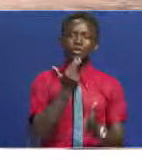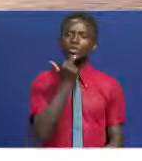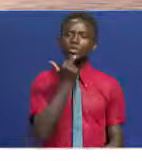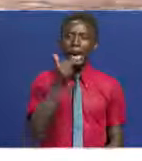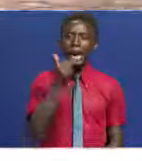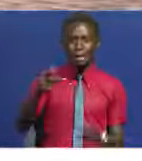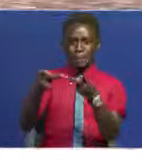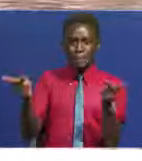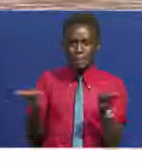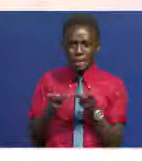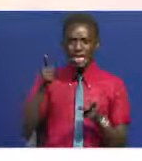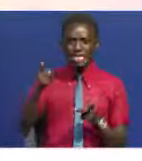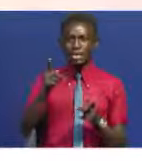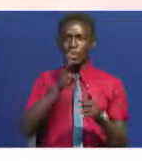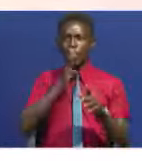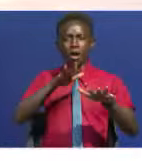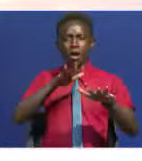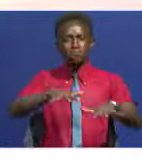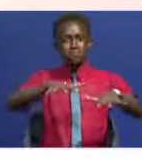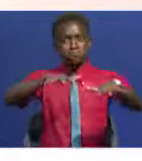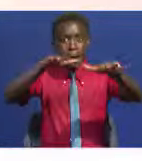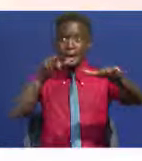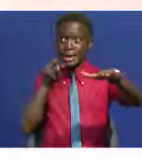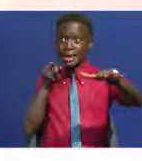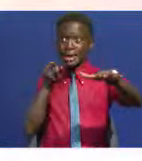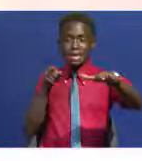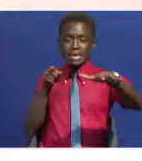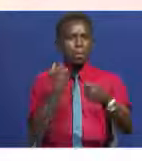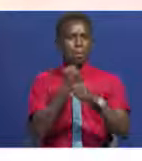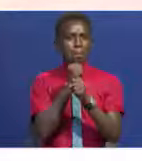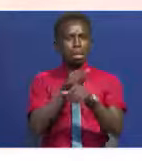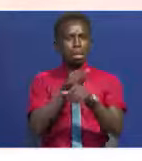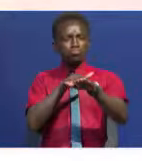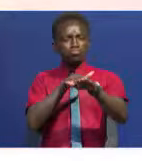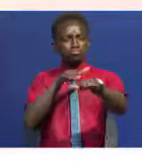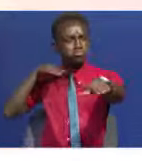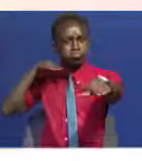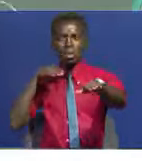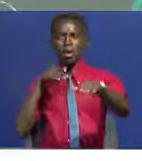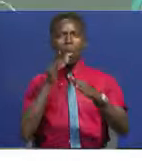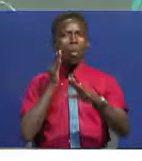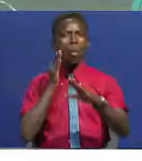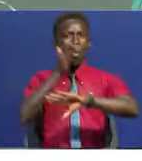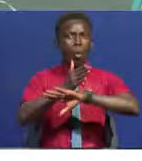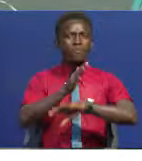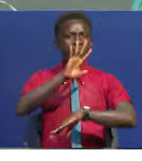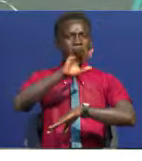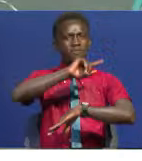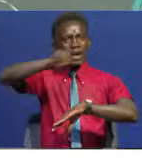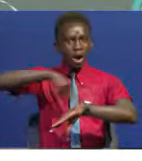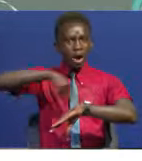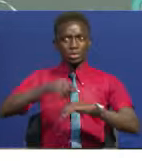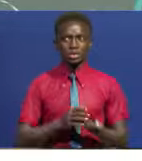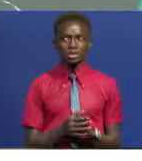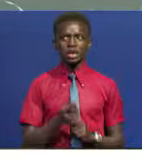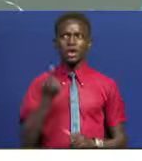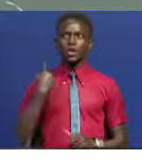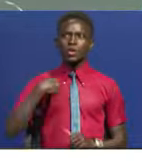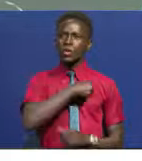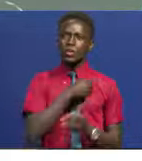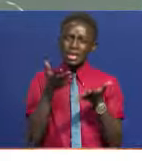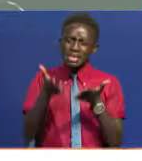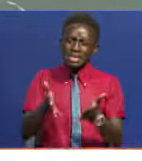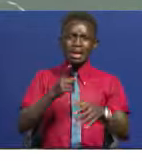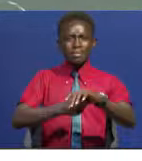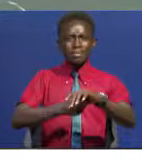upande usiofaa wa barabara, hatua iliyosababisha msongamano uliochukua zaidi ya saa 5. Tumekuja hapa saa 9 usiku. Gari